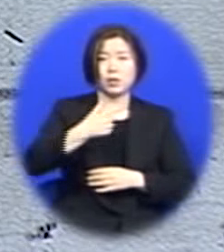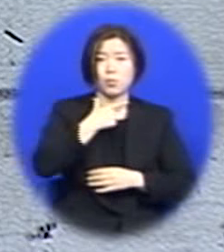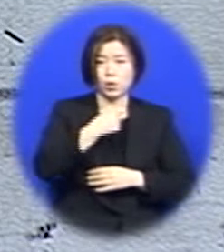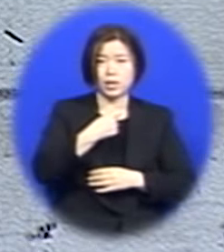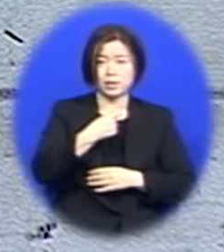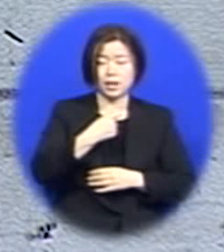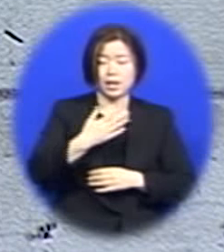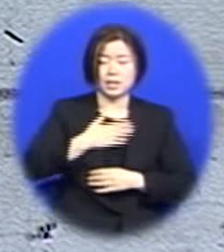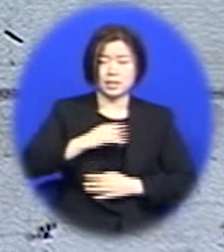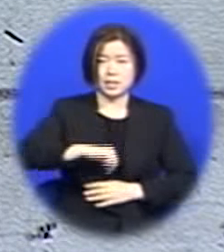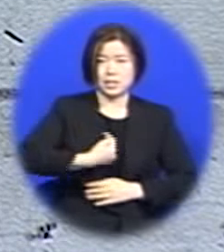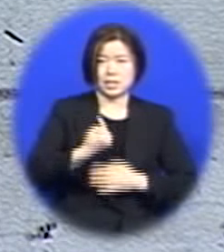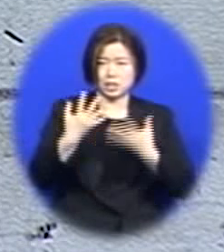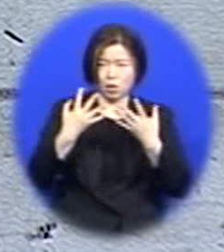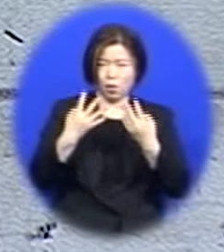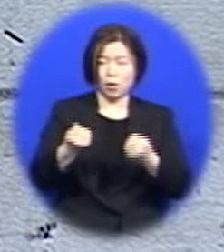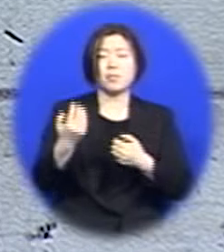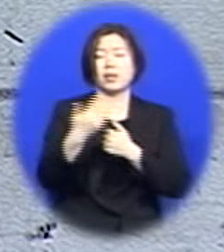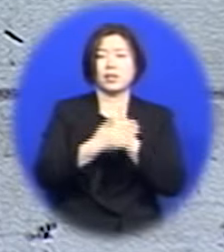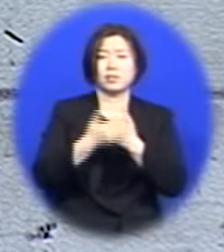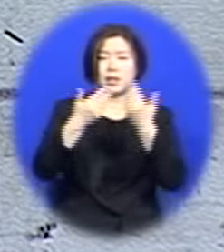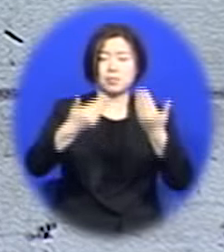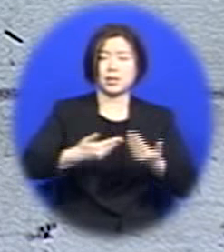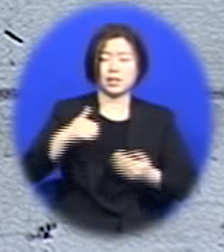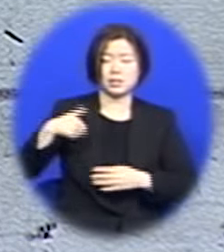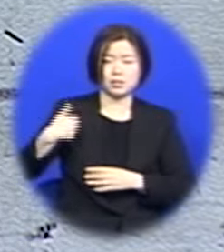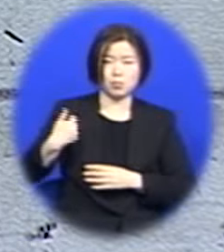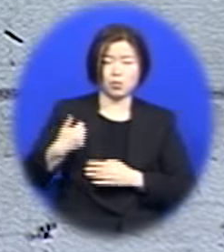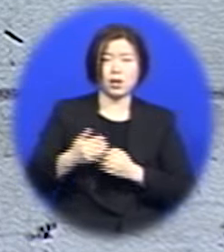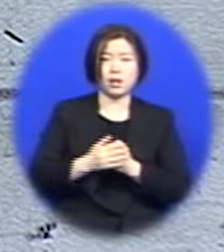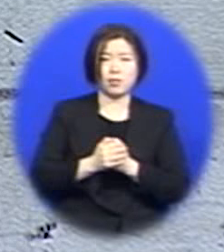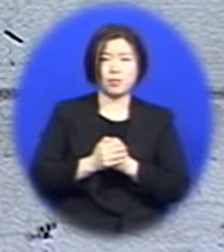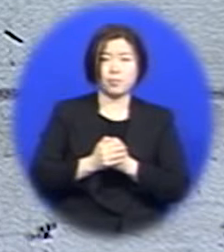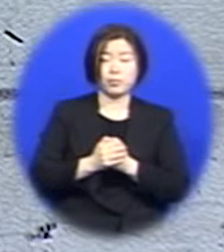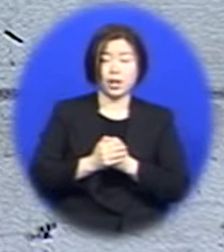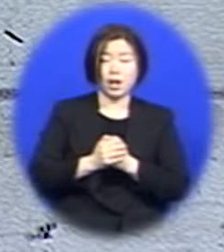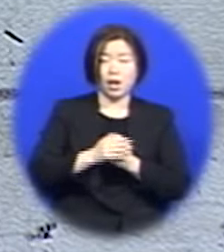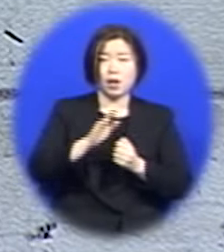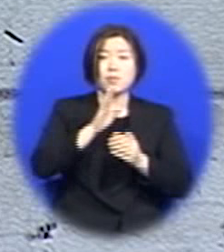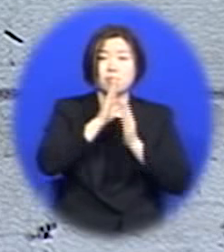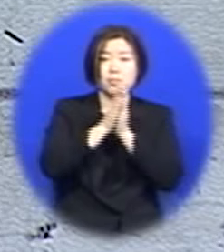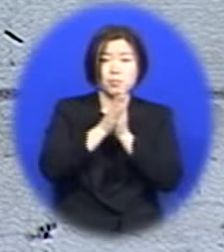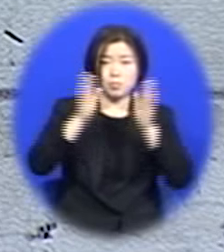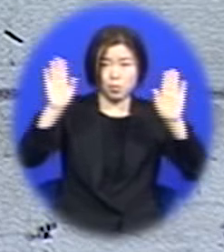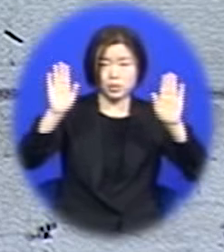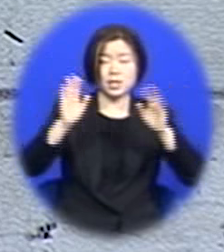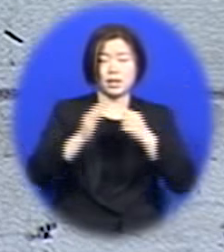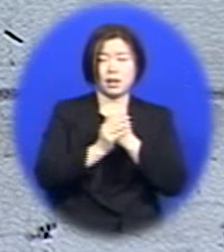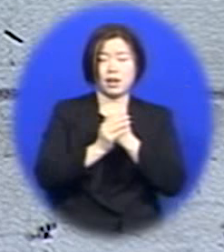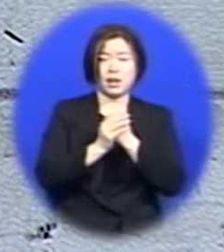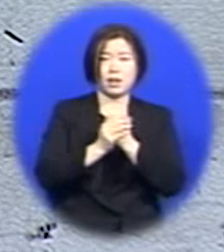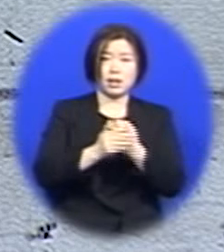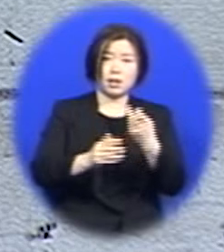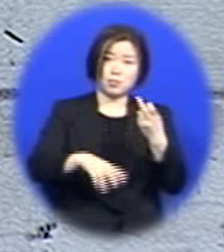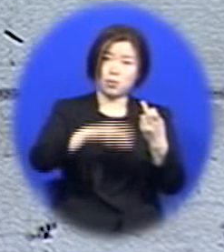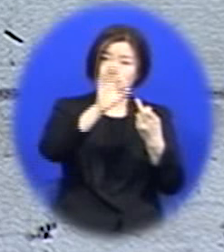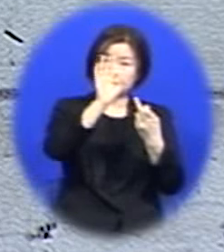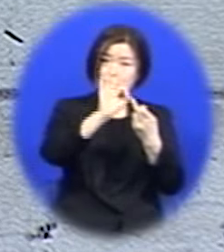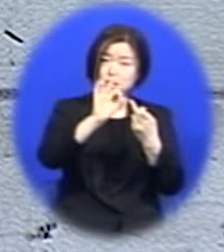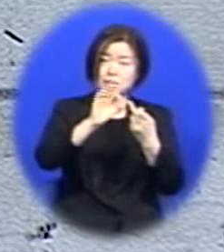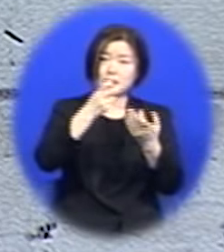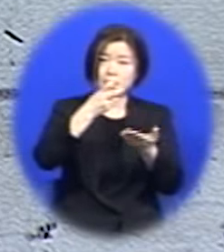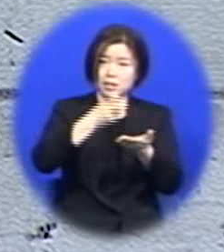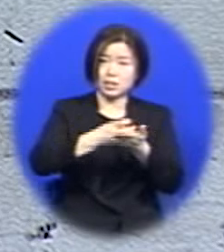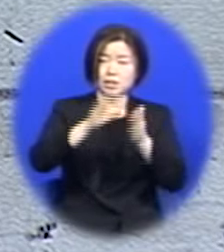저 자신이 얼마나 은혜를 받았는지 모릅니다. 모세가 말입니다. 시내산에서